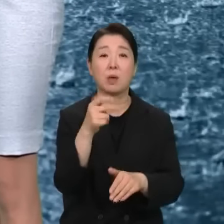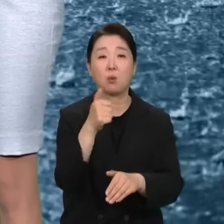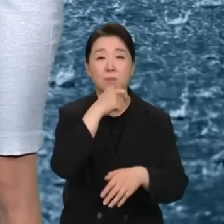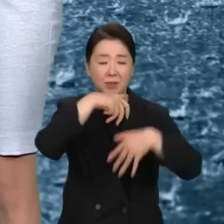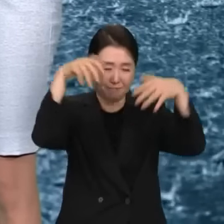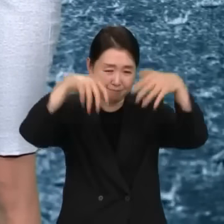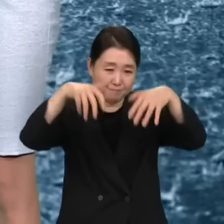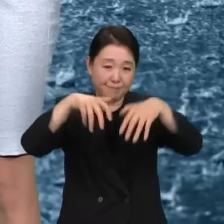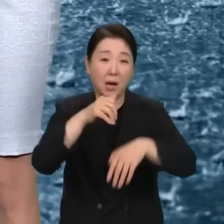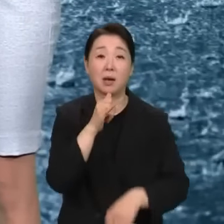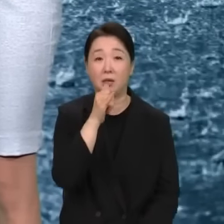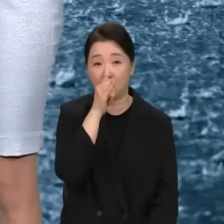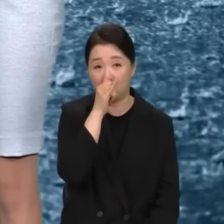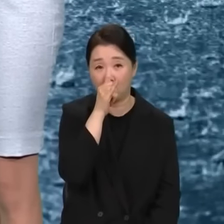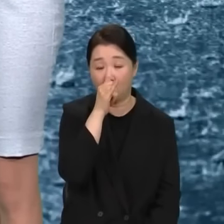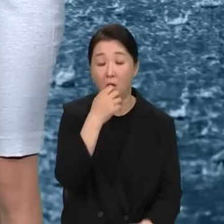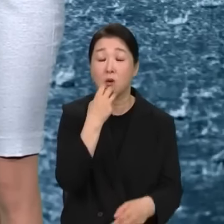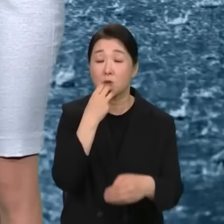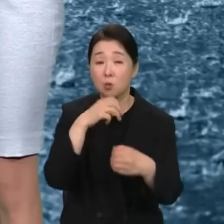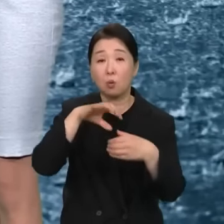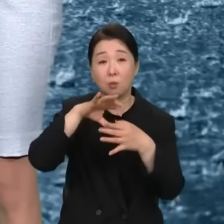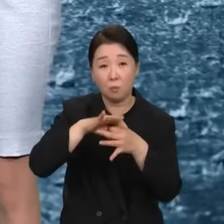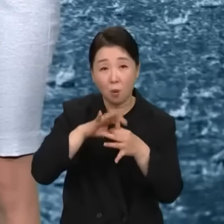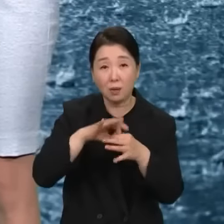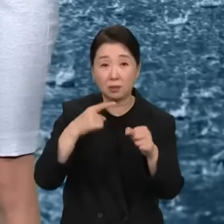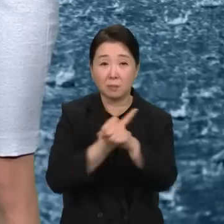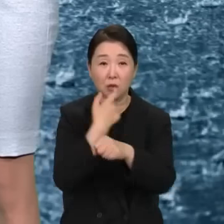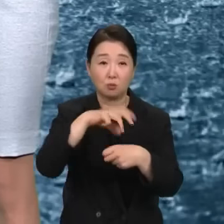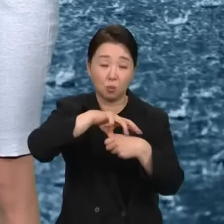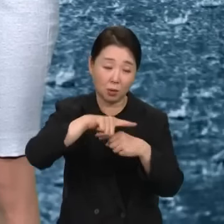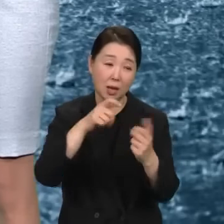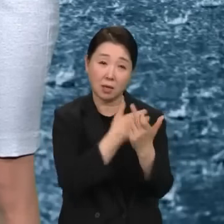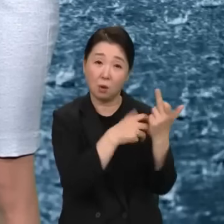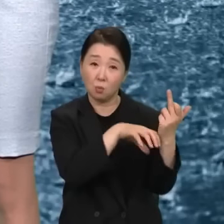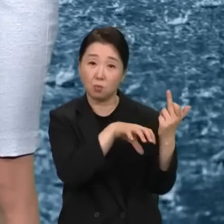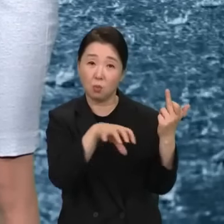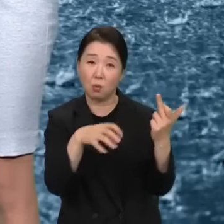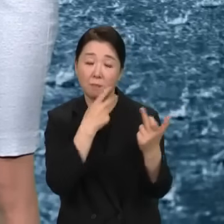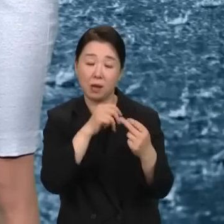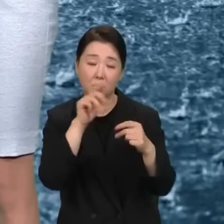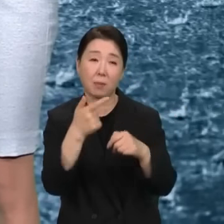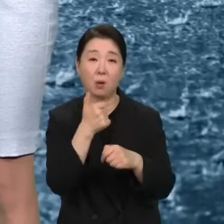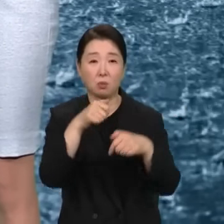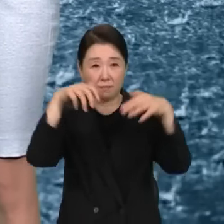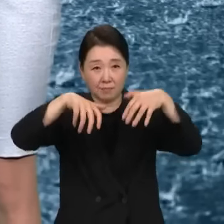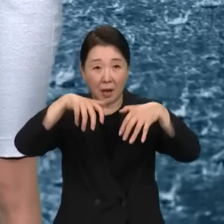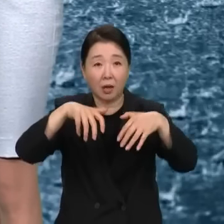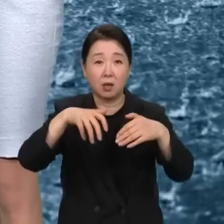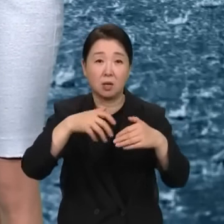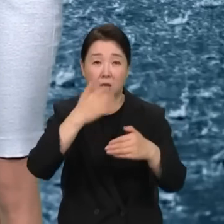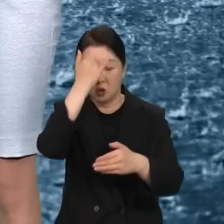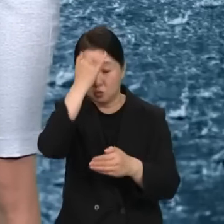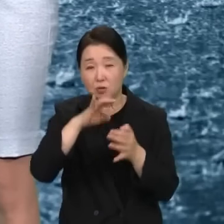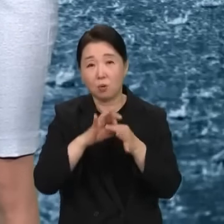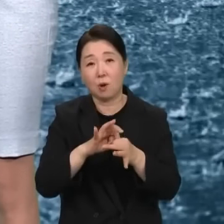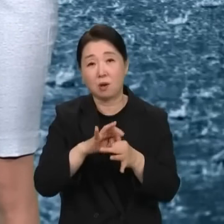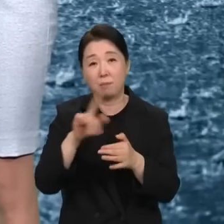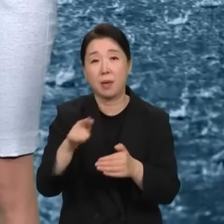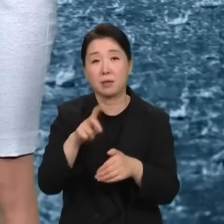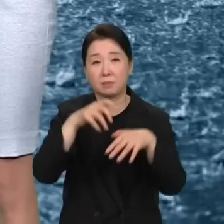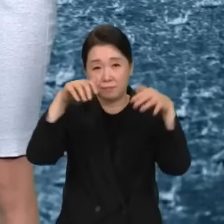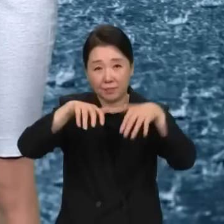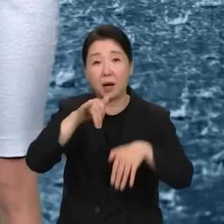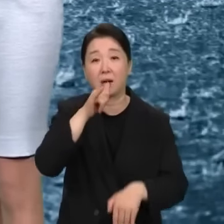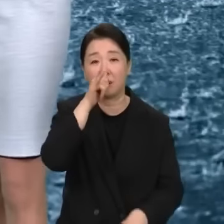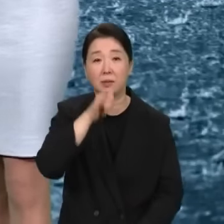이상의 폭우가 퍼붓겠고 서울을 포함한 그 밖의 수도권과 강원 내륙에 많은 곳은 150mm, 충청권에도